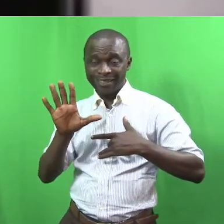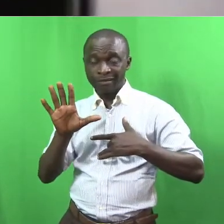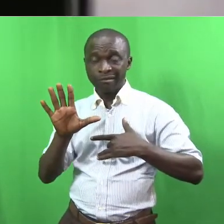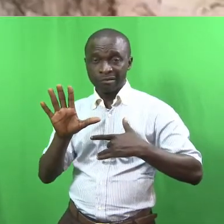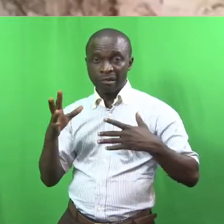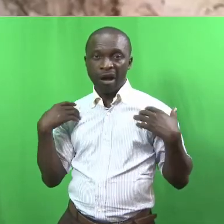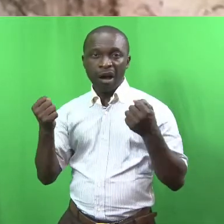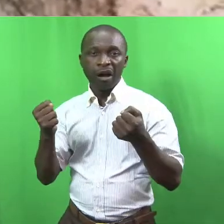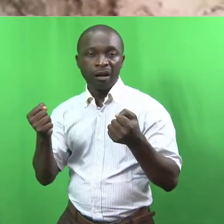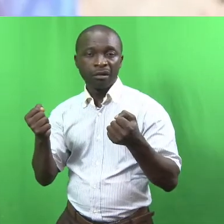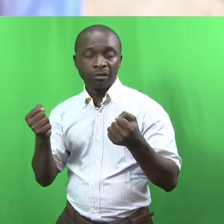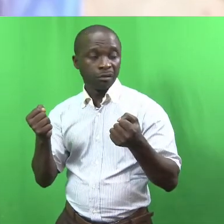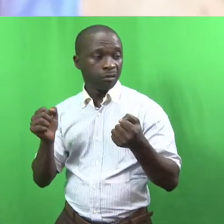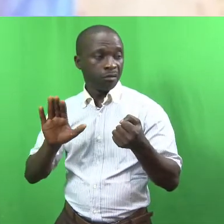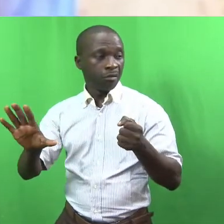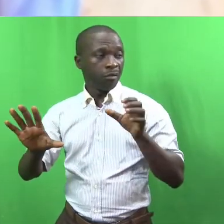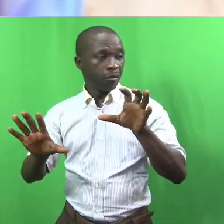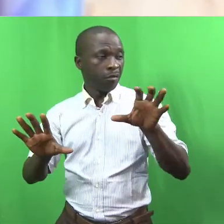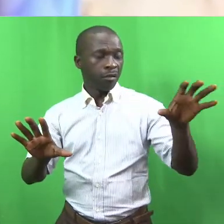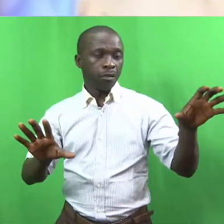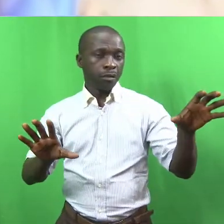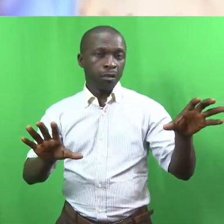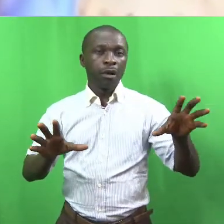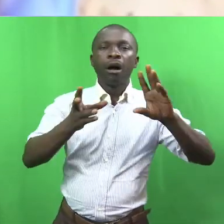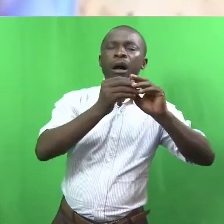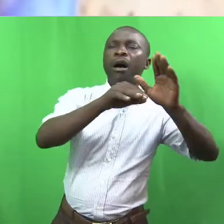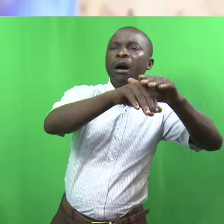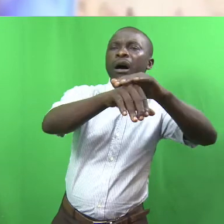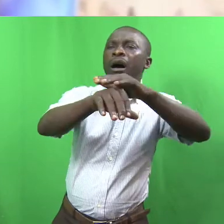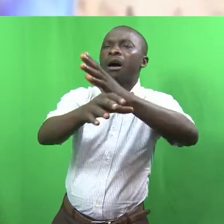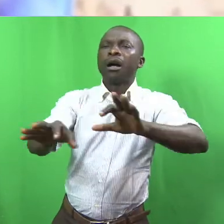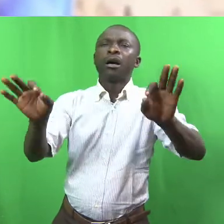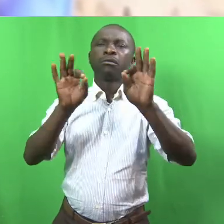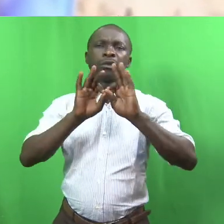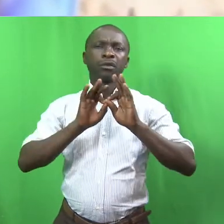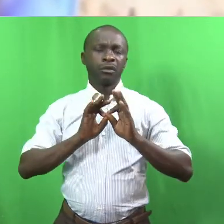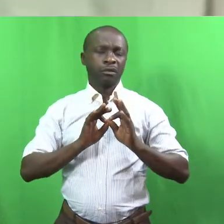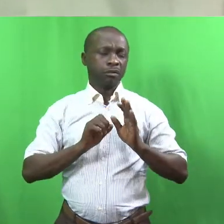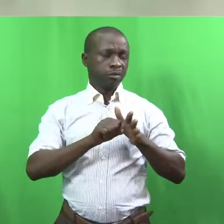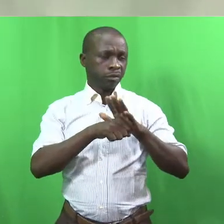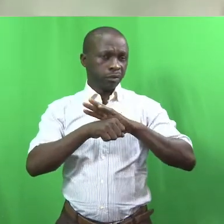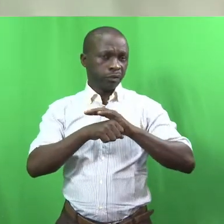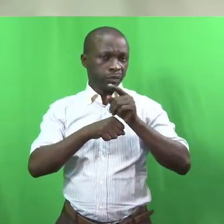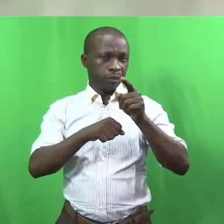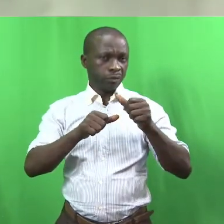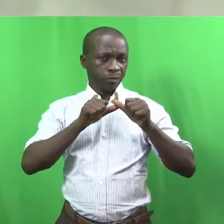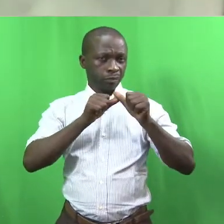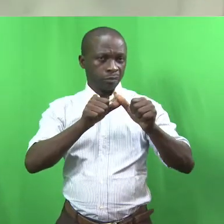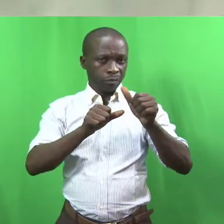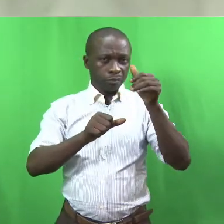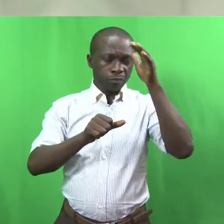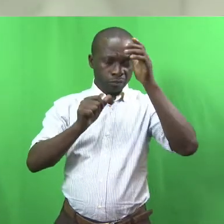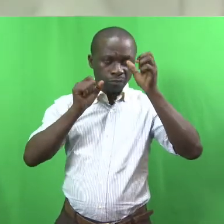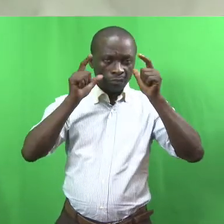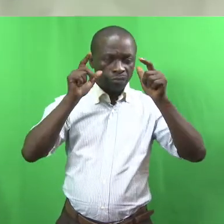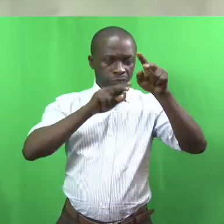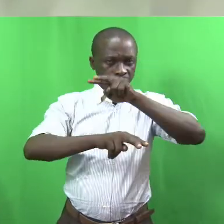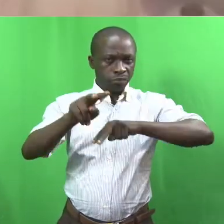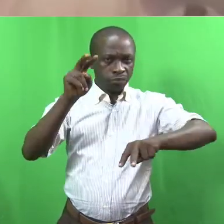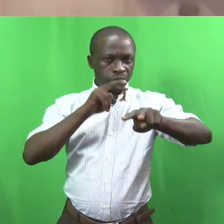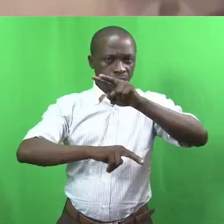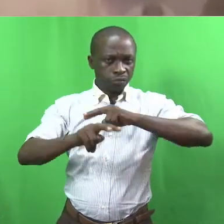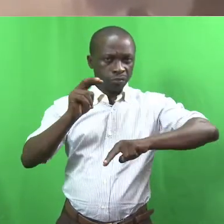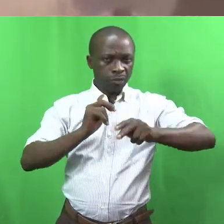recommandé à la population de ne point baisser la garde dans le respect des mesures barrières, puisque 775 personnes sont encore des patients actifs